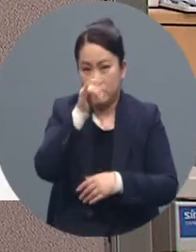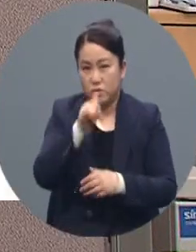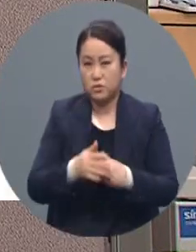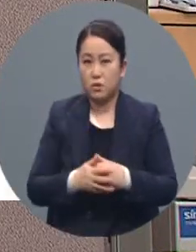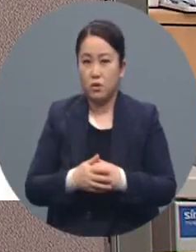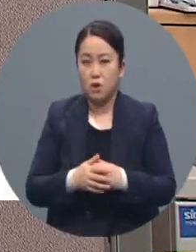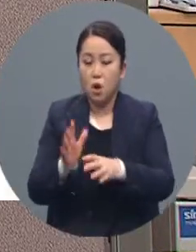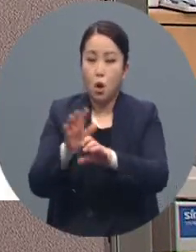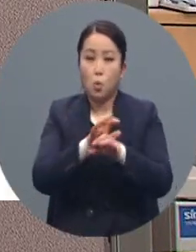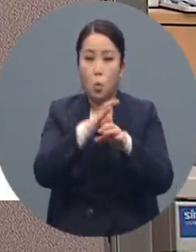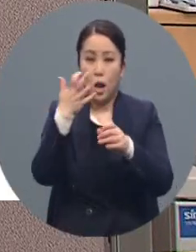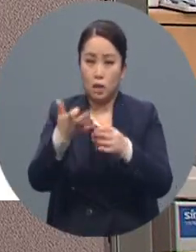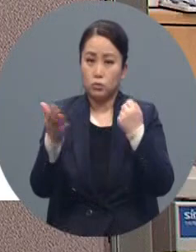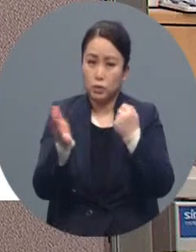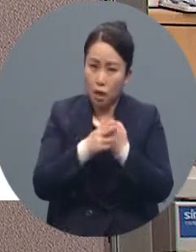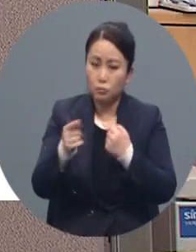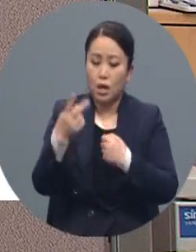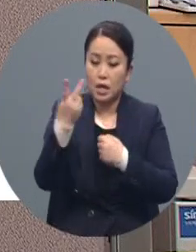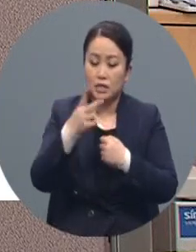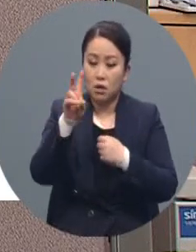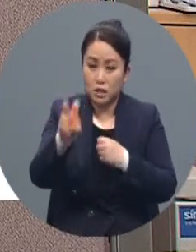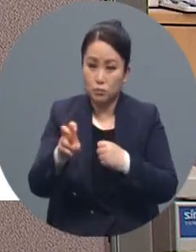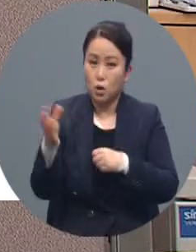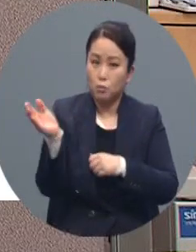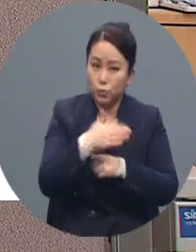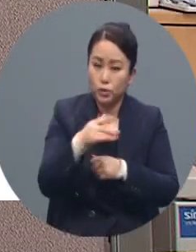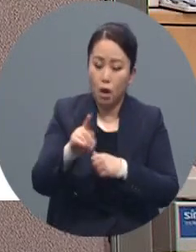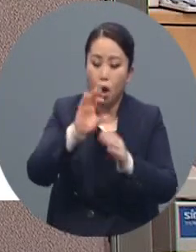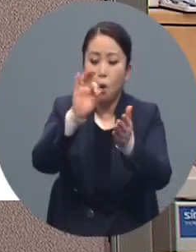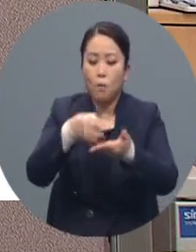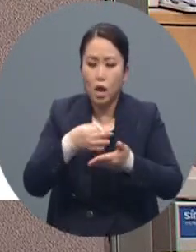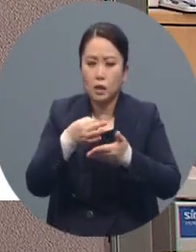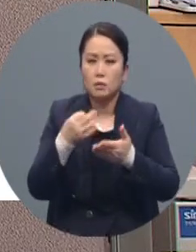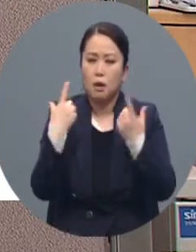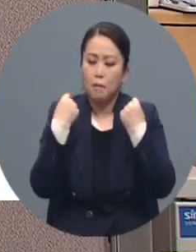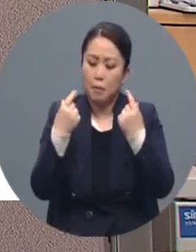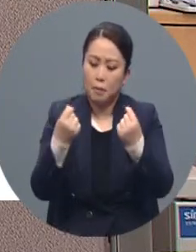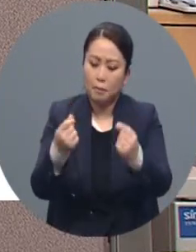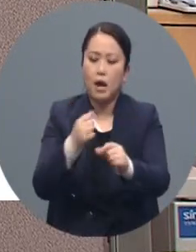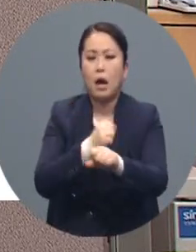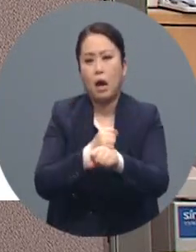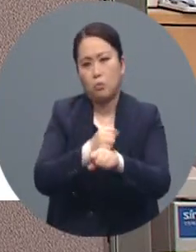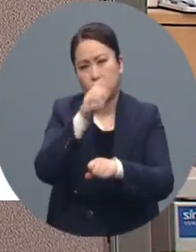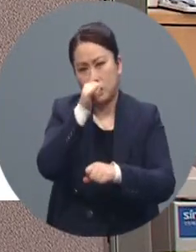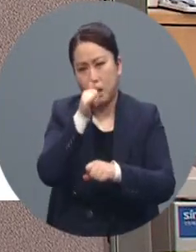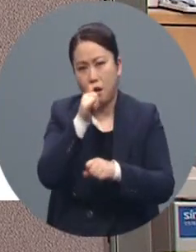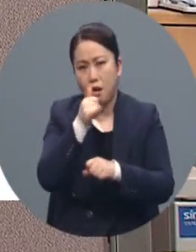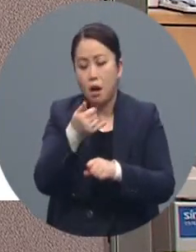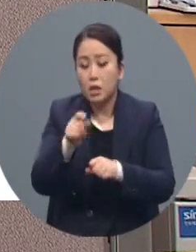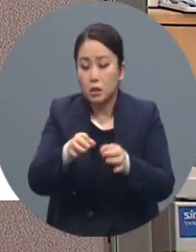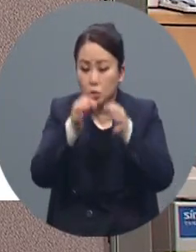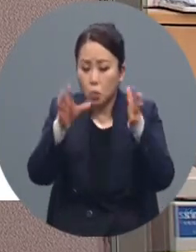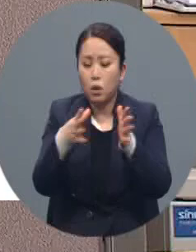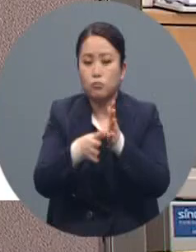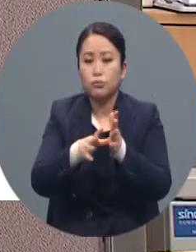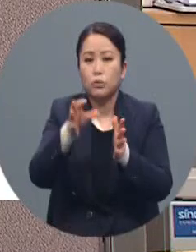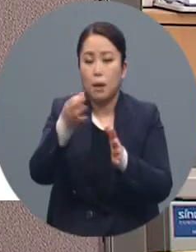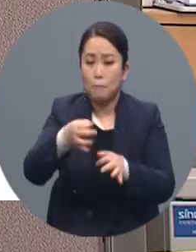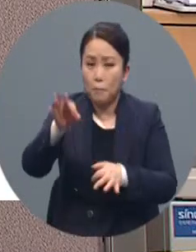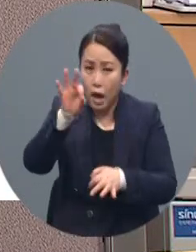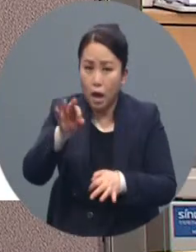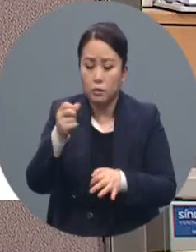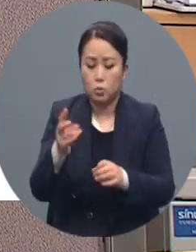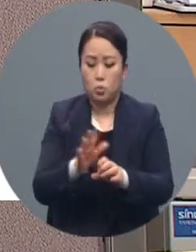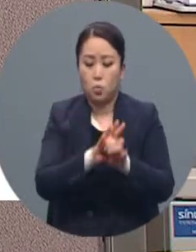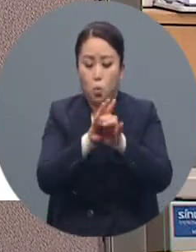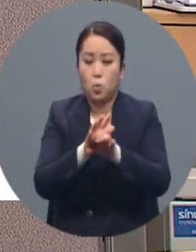코로나19로 인해 가지고 2020년도부터 해가지고 임금을 동결하고 이렇게 해왔는데 앞으로 물가가 인상이 됐습니다. 또 코로나